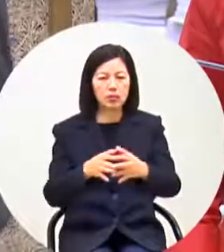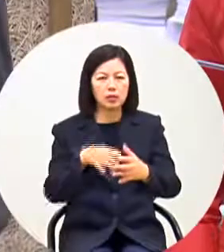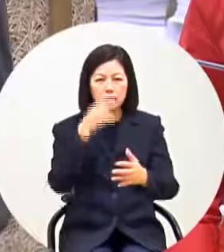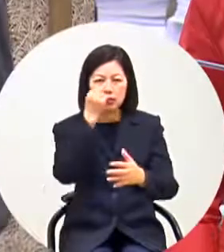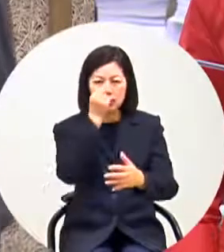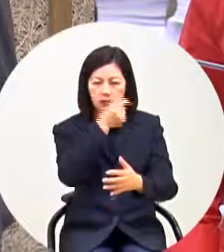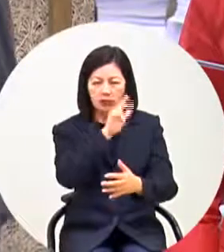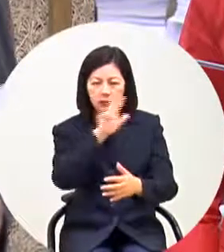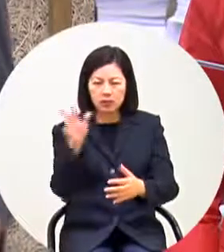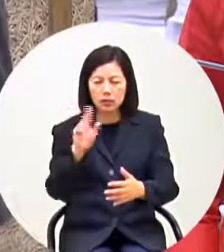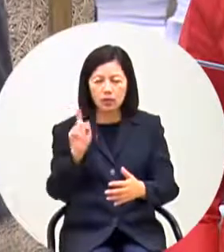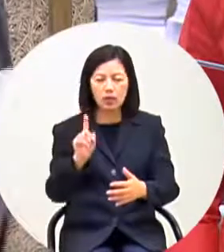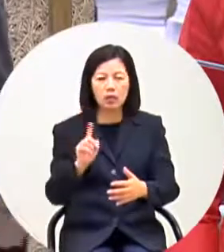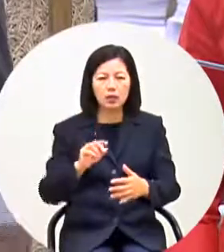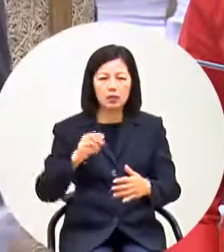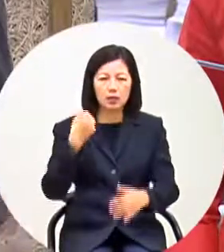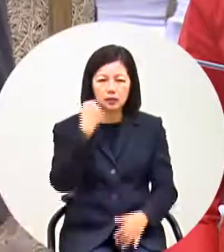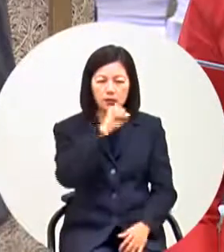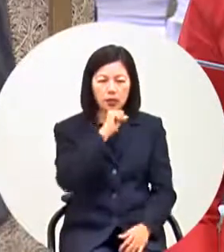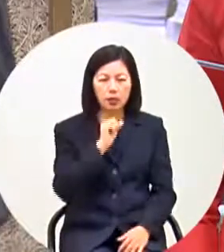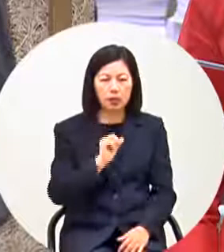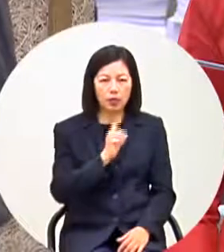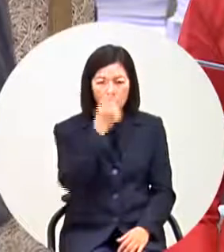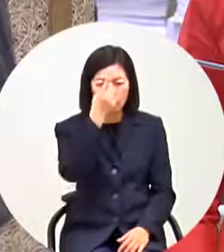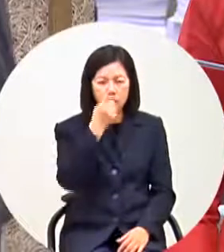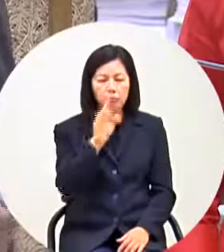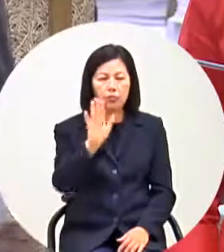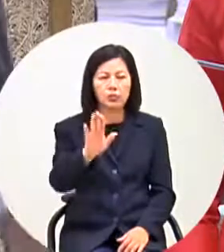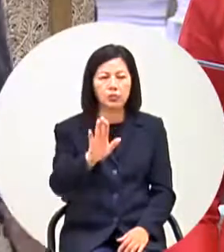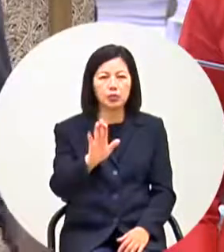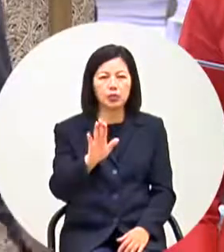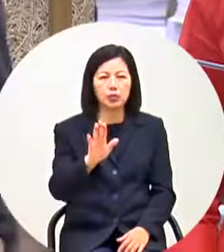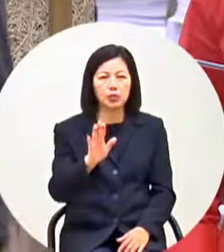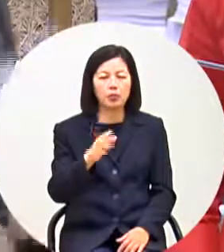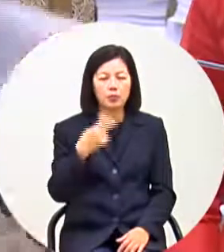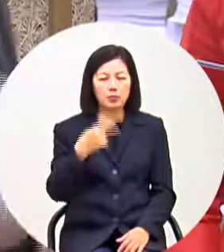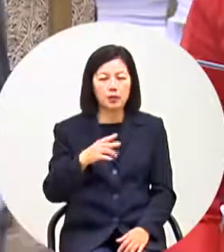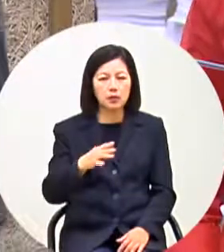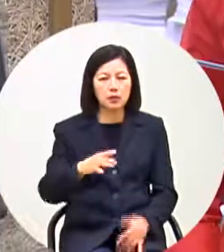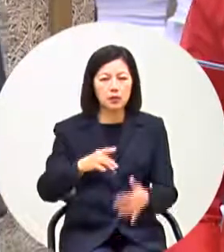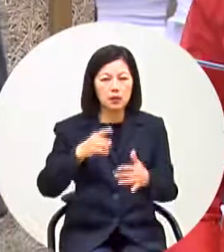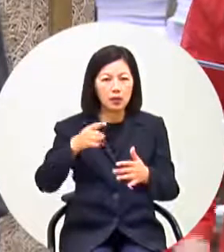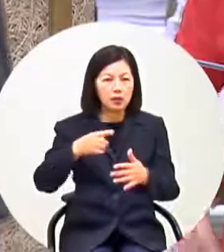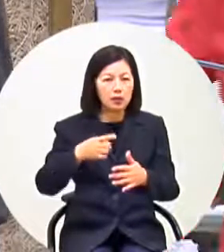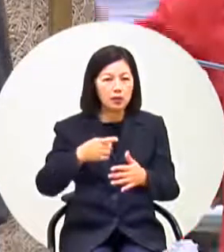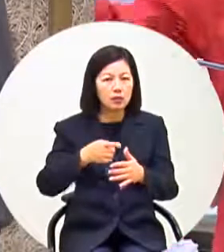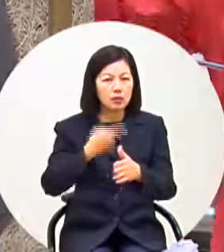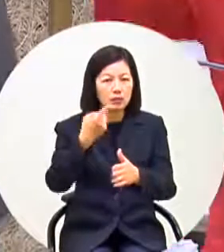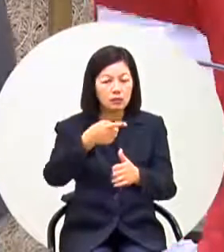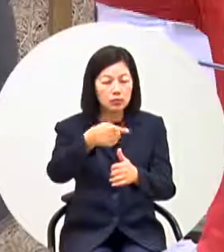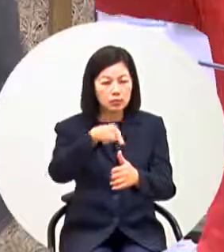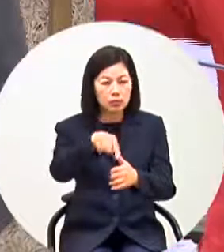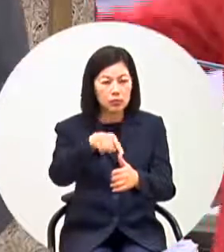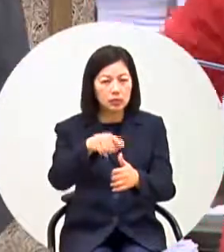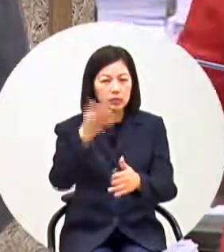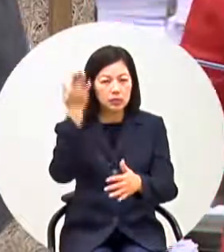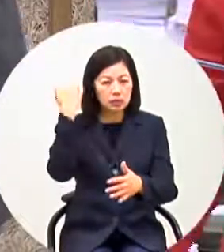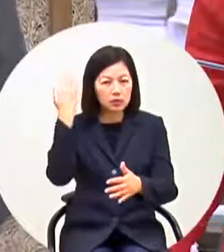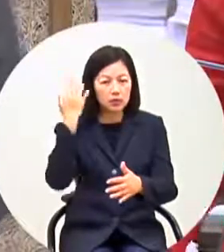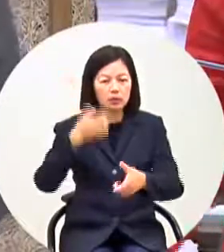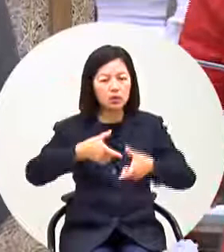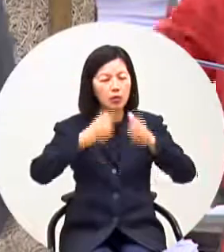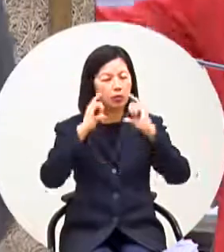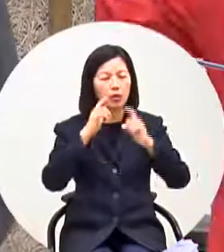文化现象。可是我们也知道像这第一代的原住户其实已经我们也不可能再回到当年的那个状态。 那尹局长，现在第二代还是